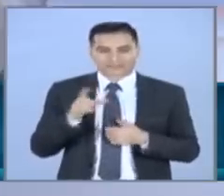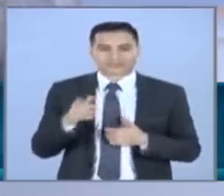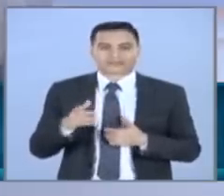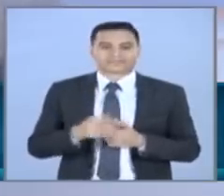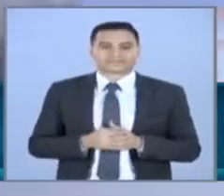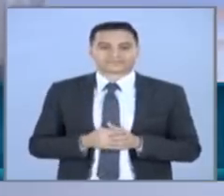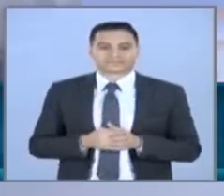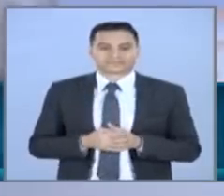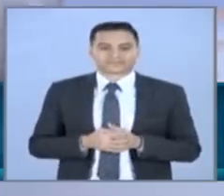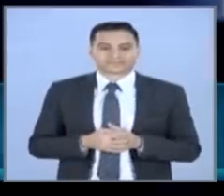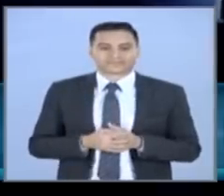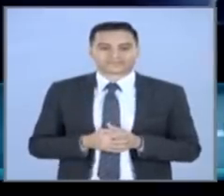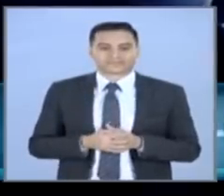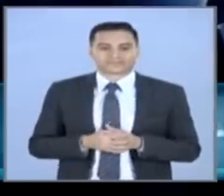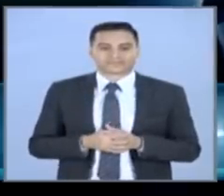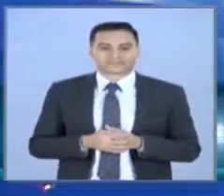صحيحة.